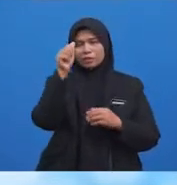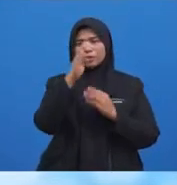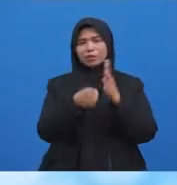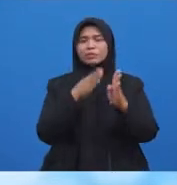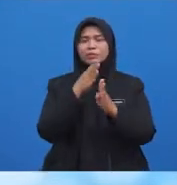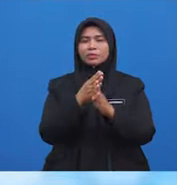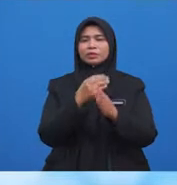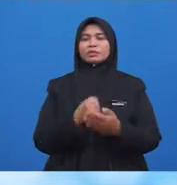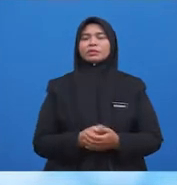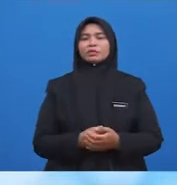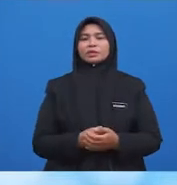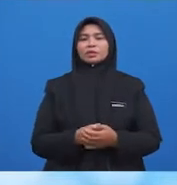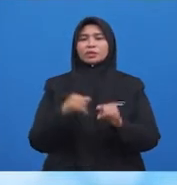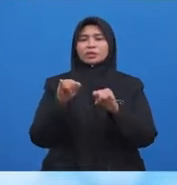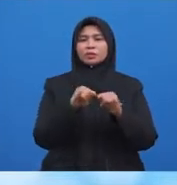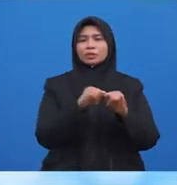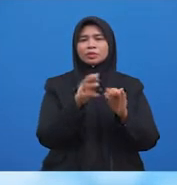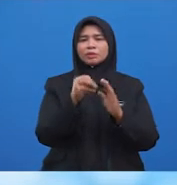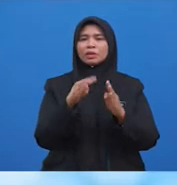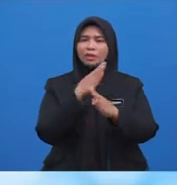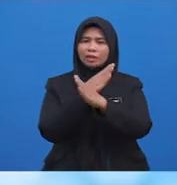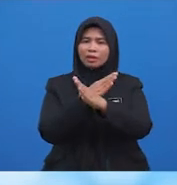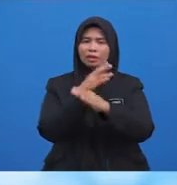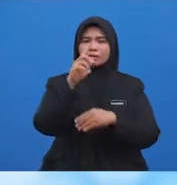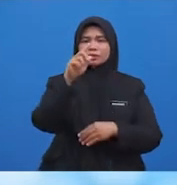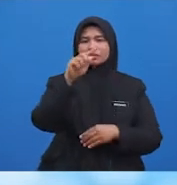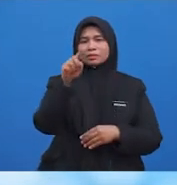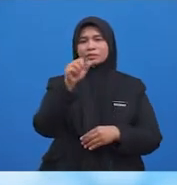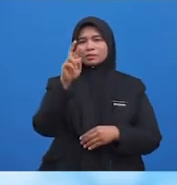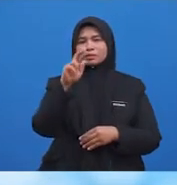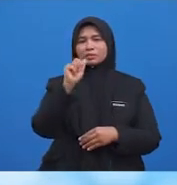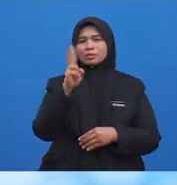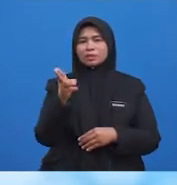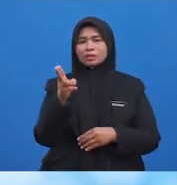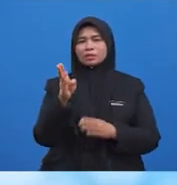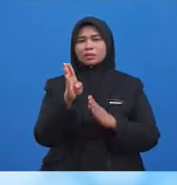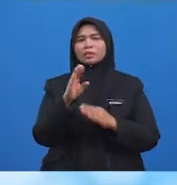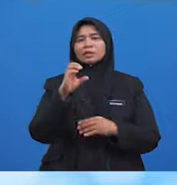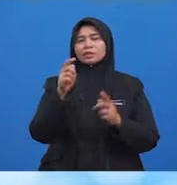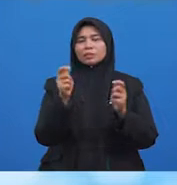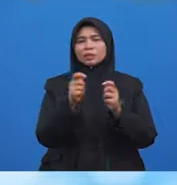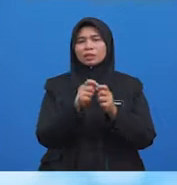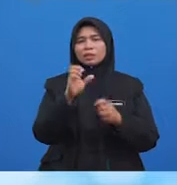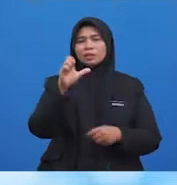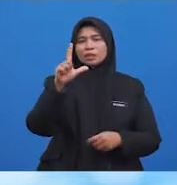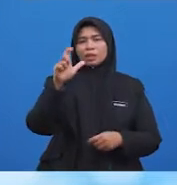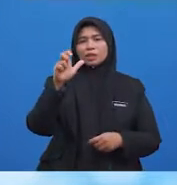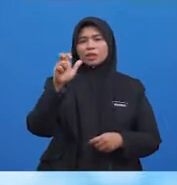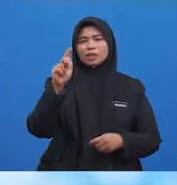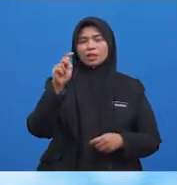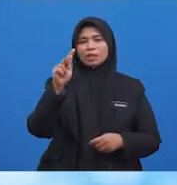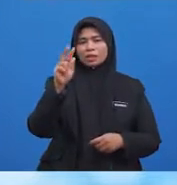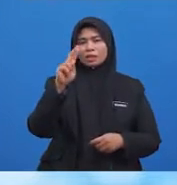magnetosfer bumi juga menghalang gara-gara pecal seperti elektron